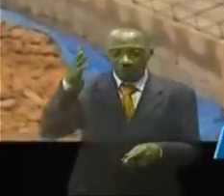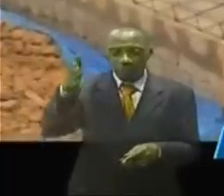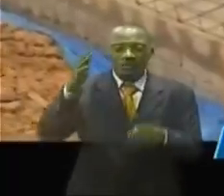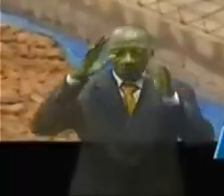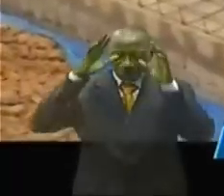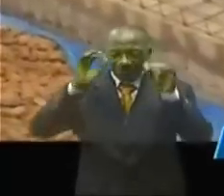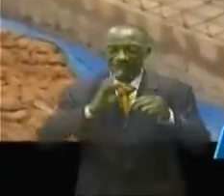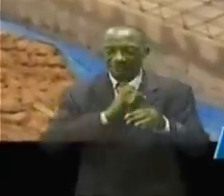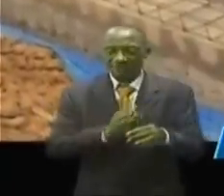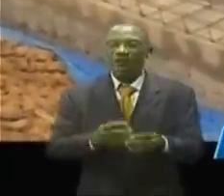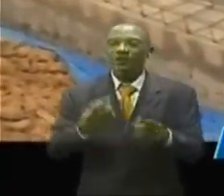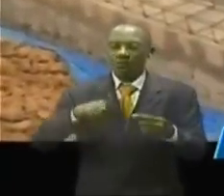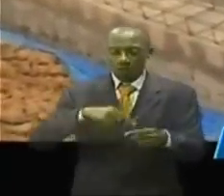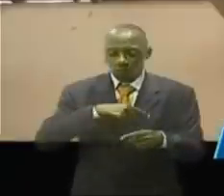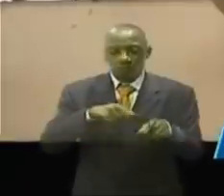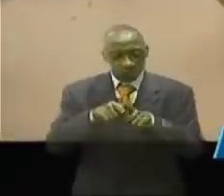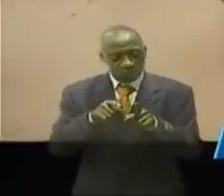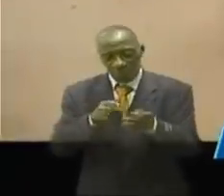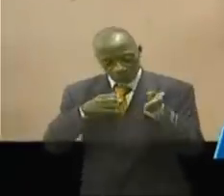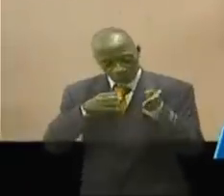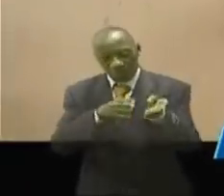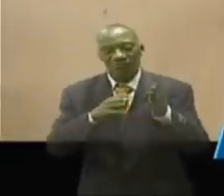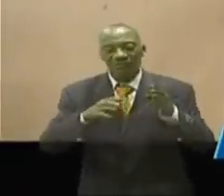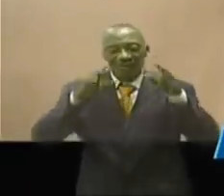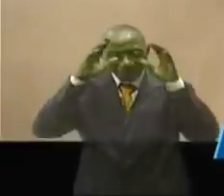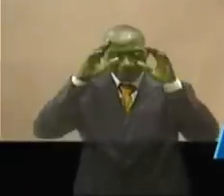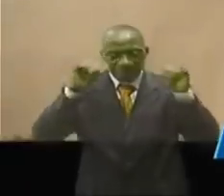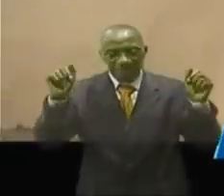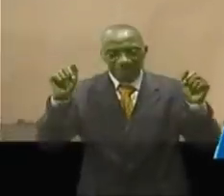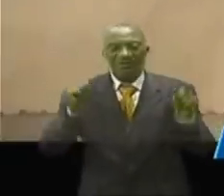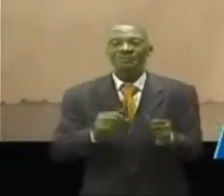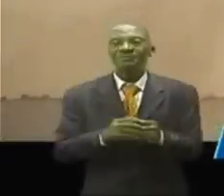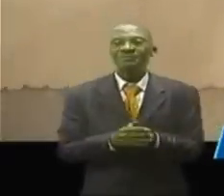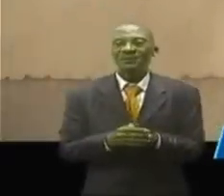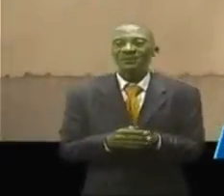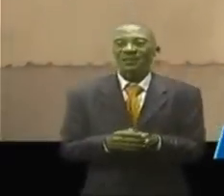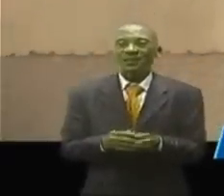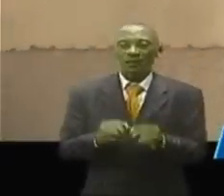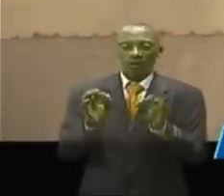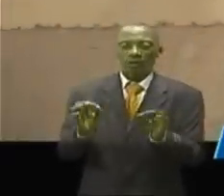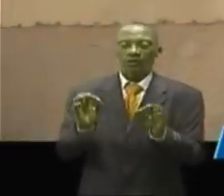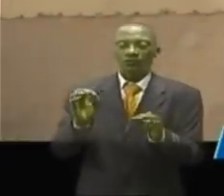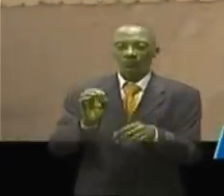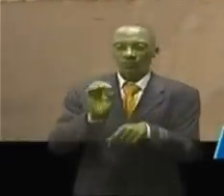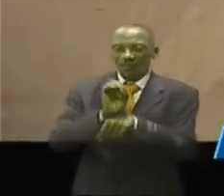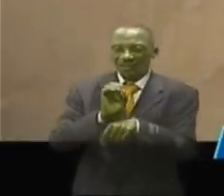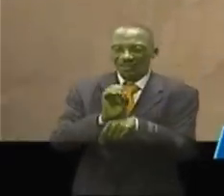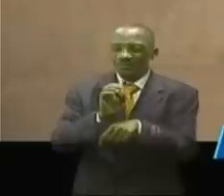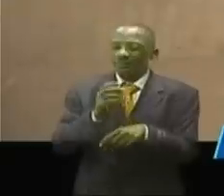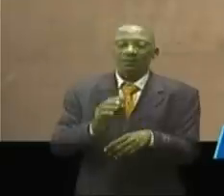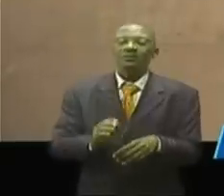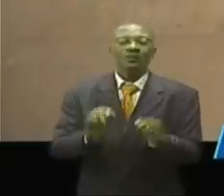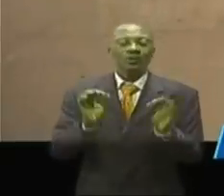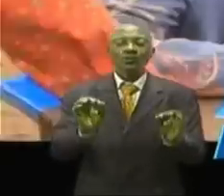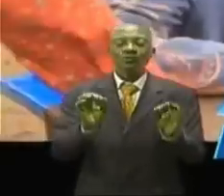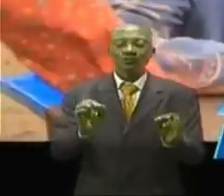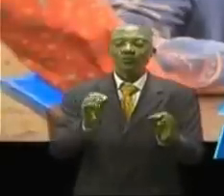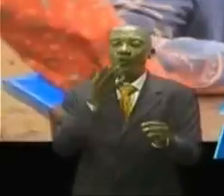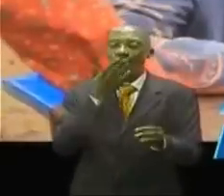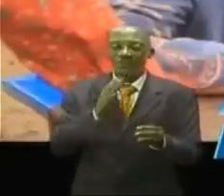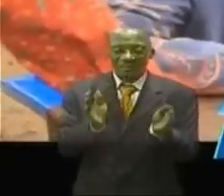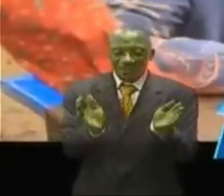Toujours à Lukula, précisément à Patou, le nouveau centre de santé vient réduire les distances à parcourir pour bénéficier